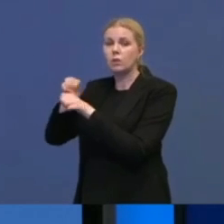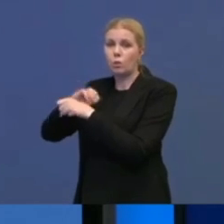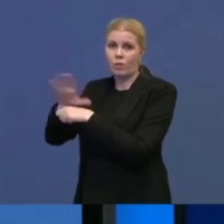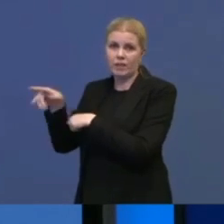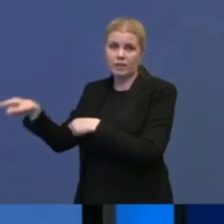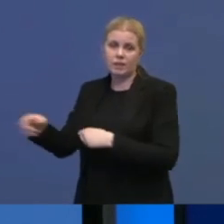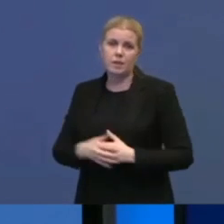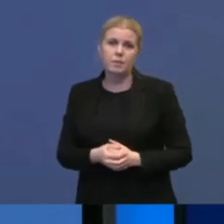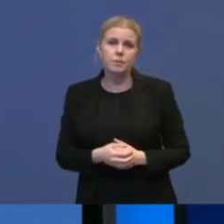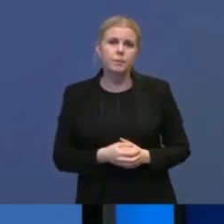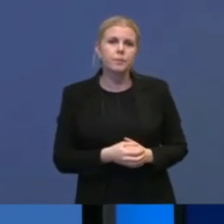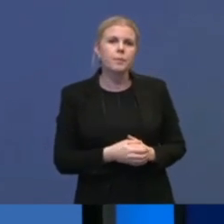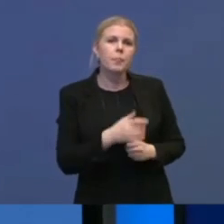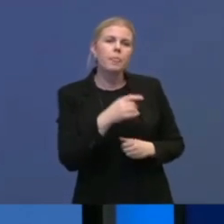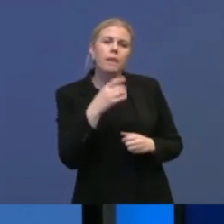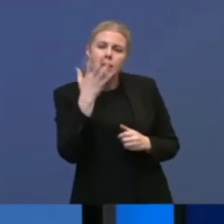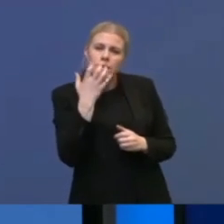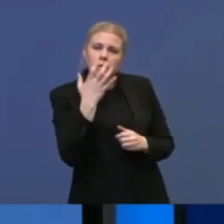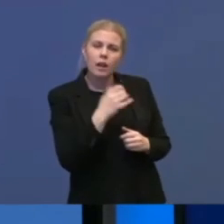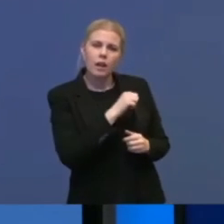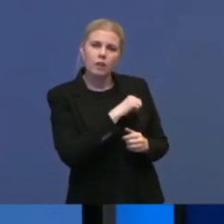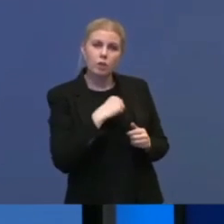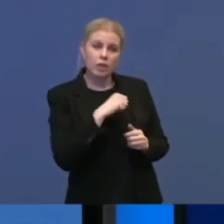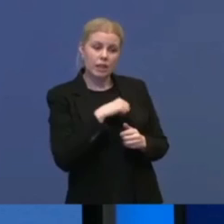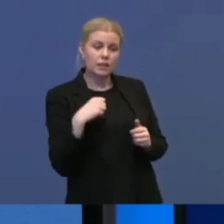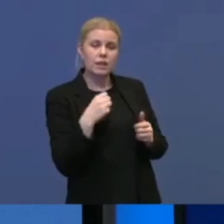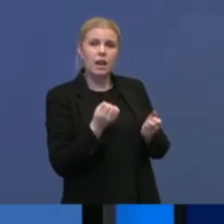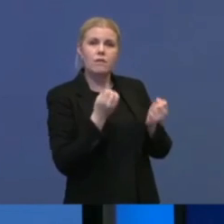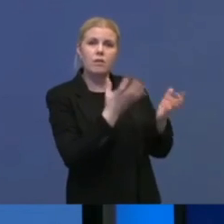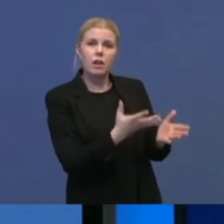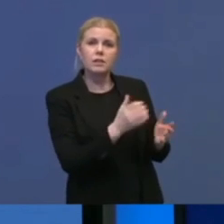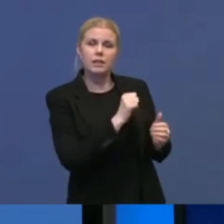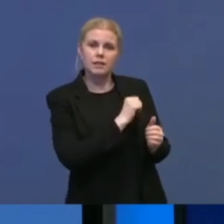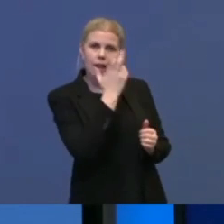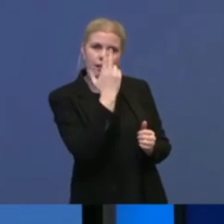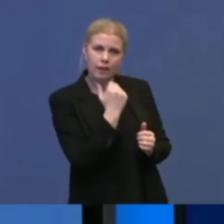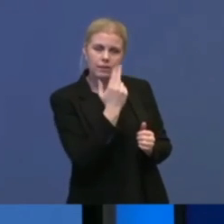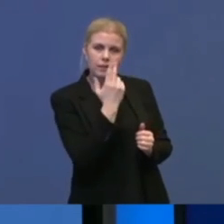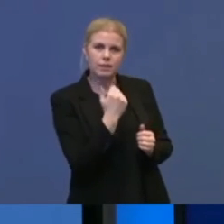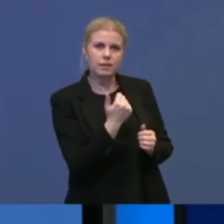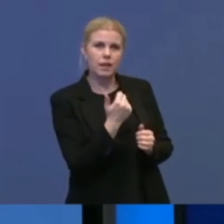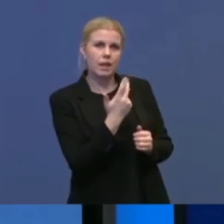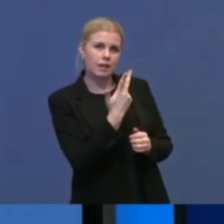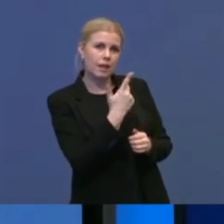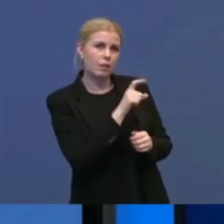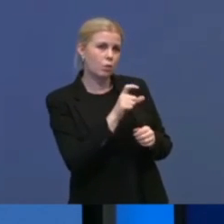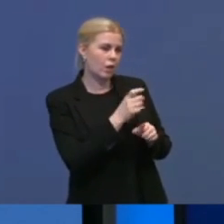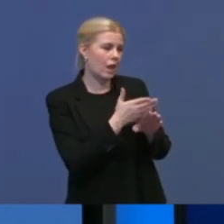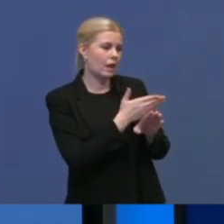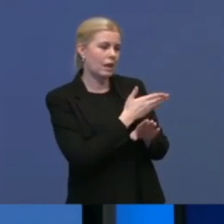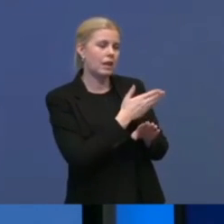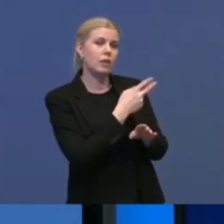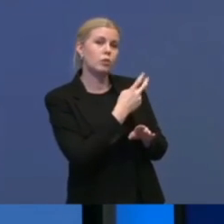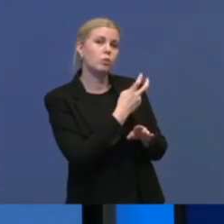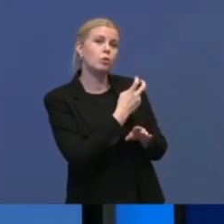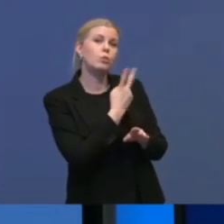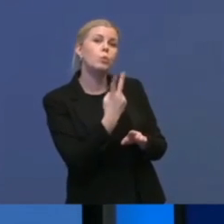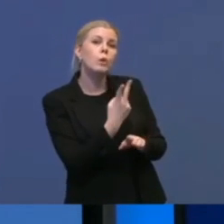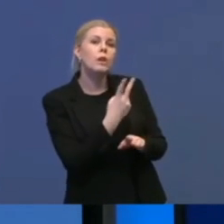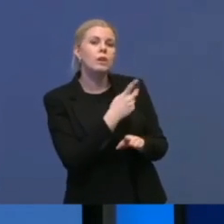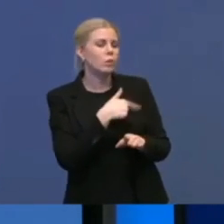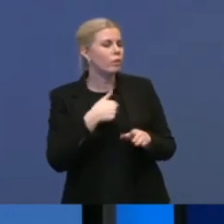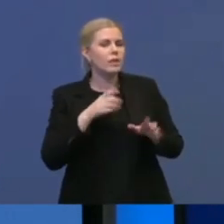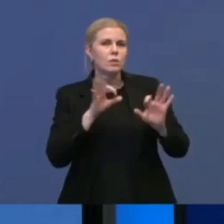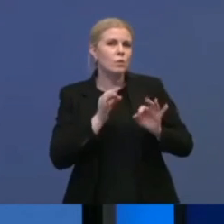Annago kuxun waxa chirte in isparisada shaksiga hinnaga soodda haen saddih usbooi ugu hurri se labokun labaatan yalla bada.